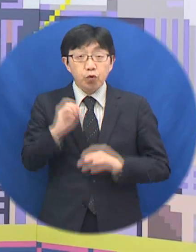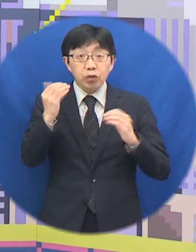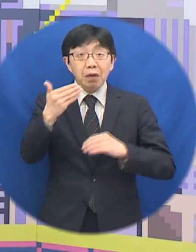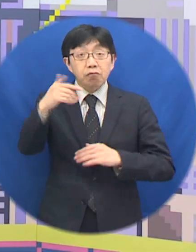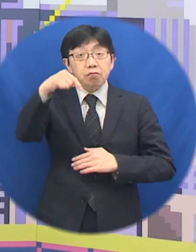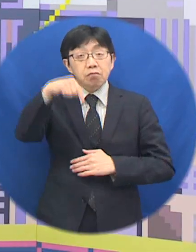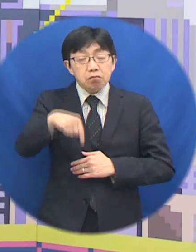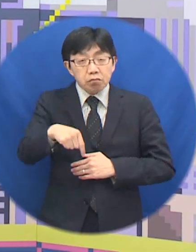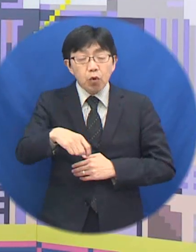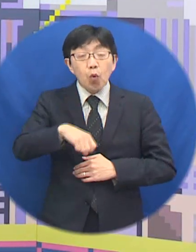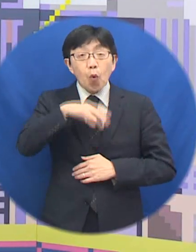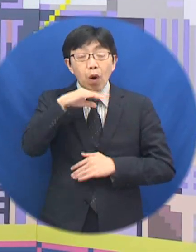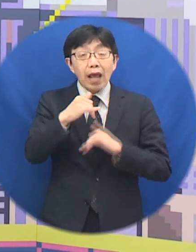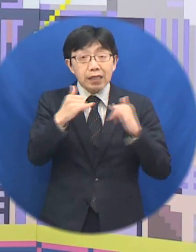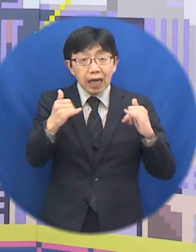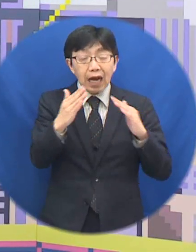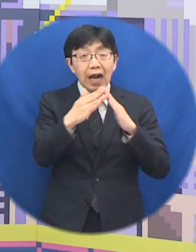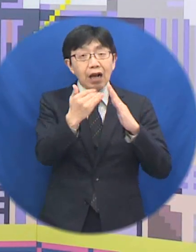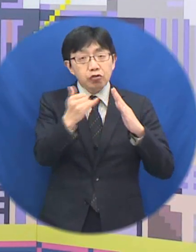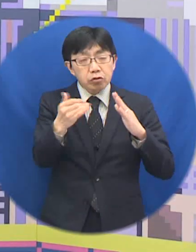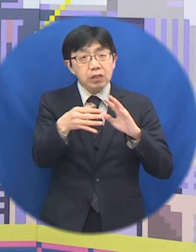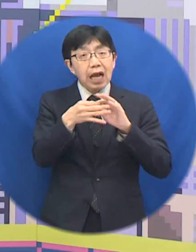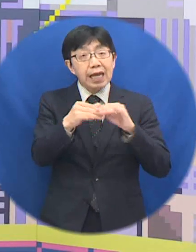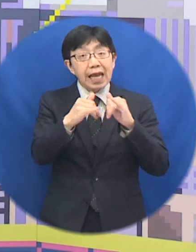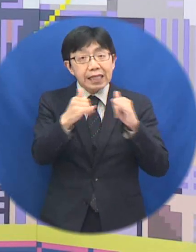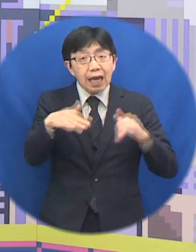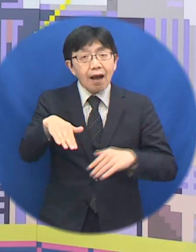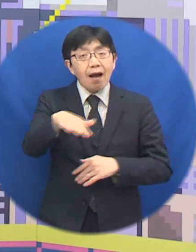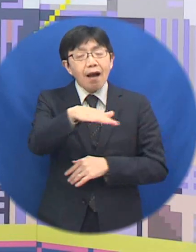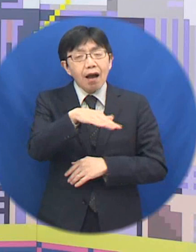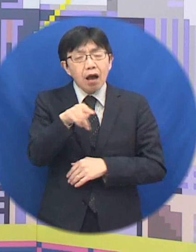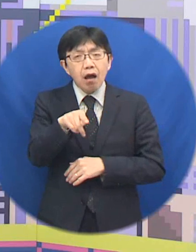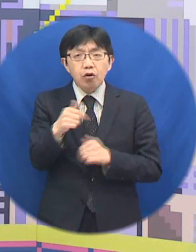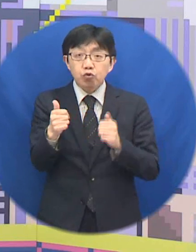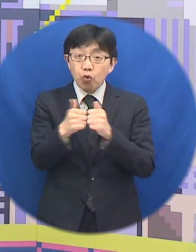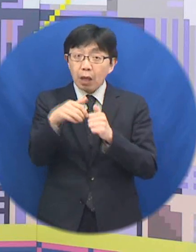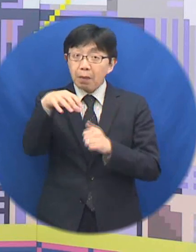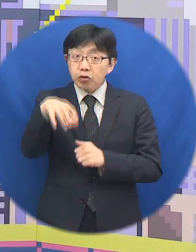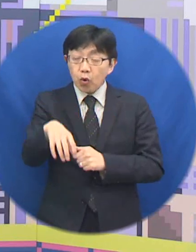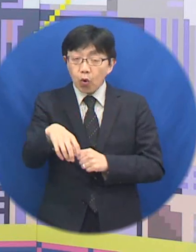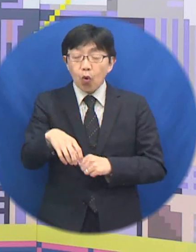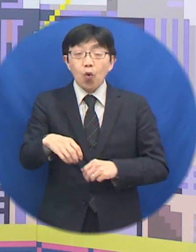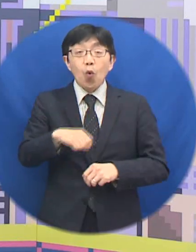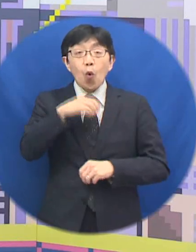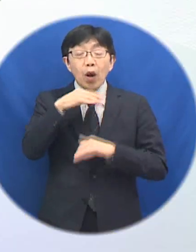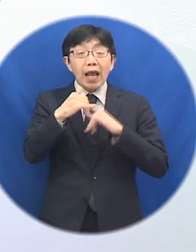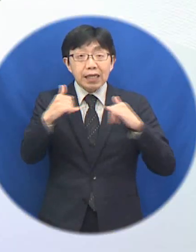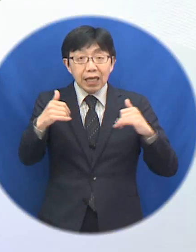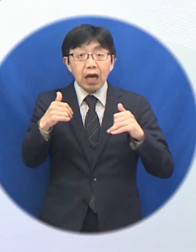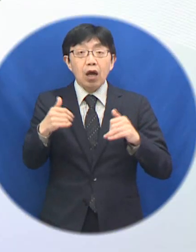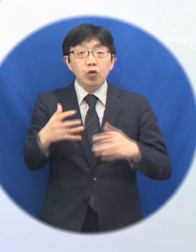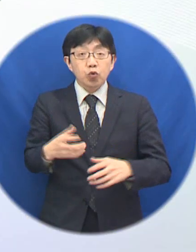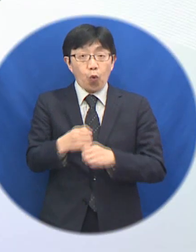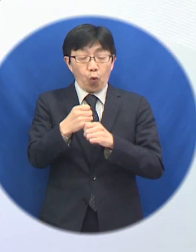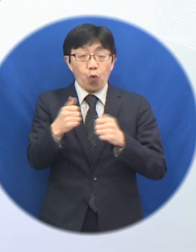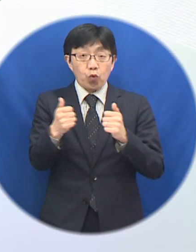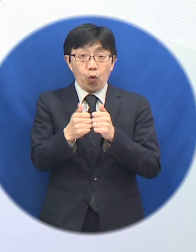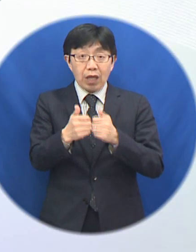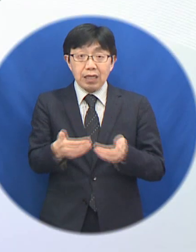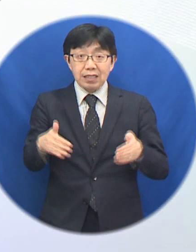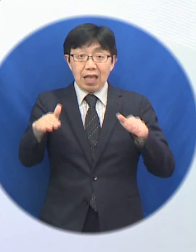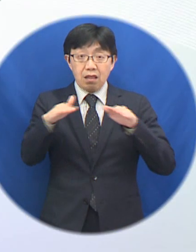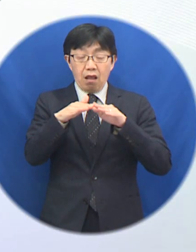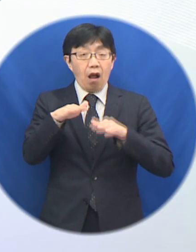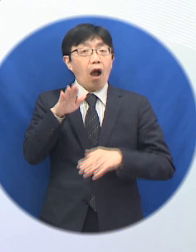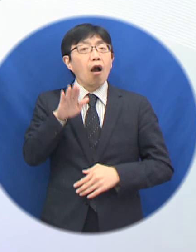島区ではですね高齢者やご家族その関係の方などが相談できる高齢者総合相談センターを設置しています。 は